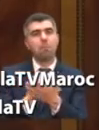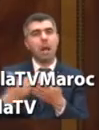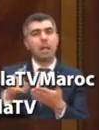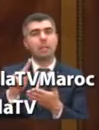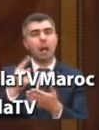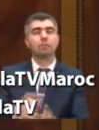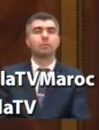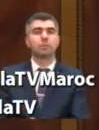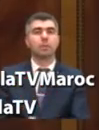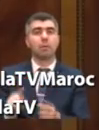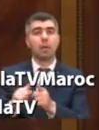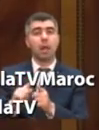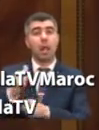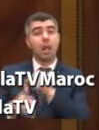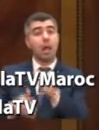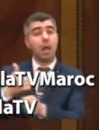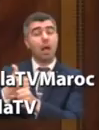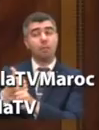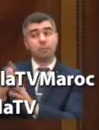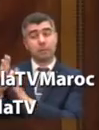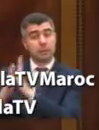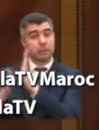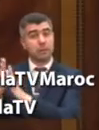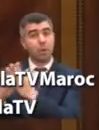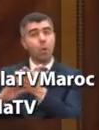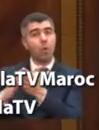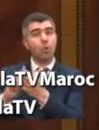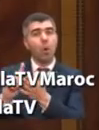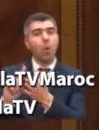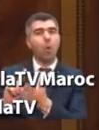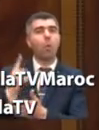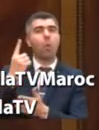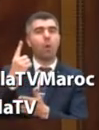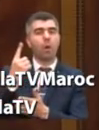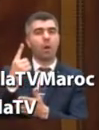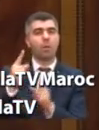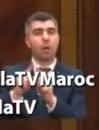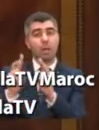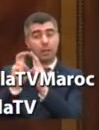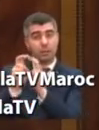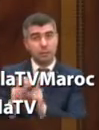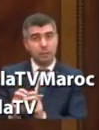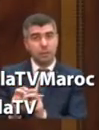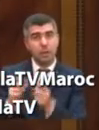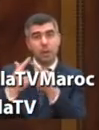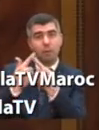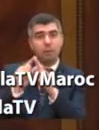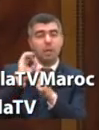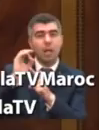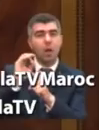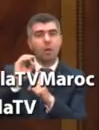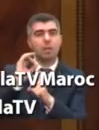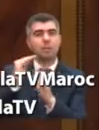فلاحيه يعني في تاريخ المغرب بالنسبه للانتاج. رغم انه غادي يهبط هذا العام السيريال غادي نبقاو في هذاك لو بالي